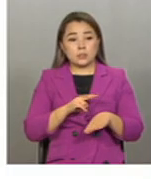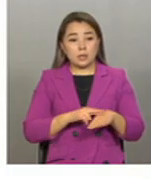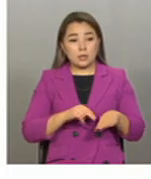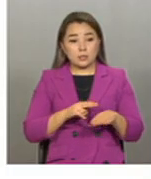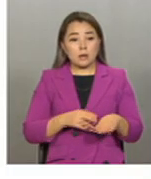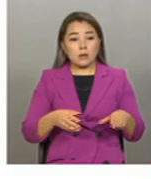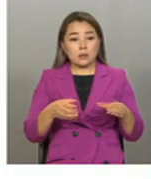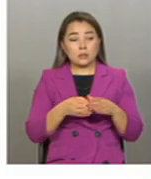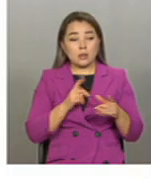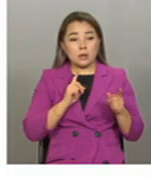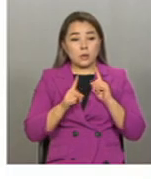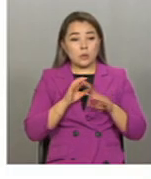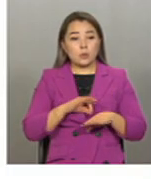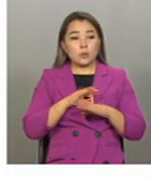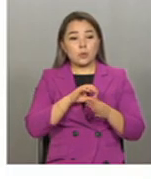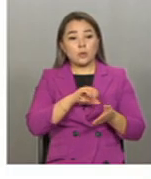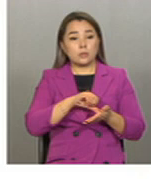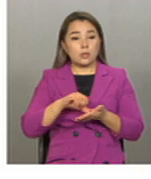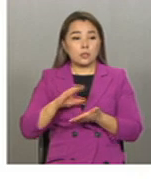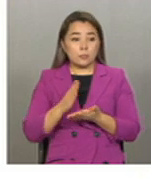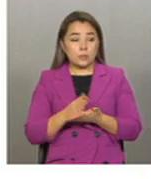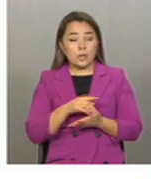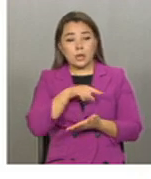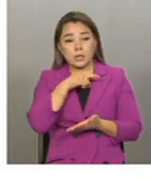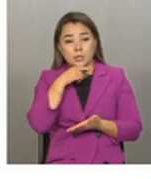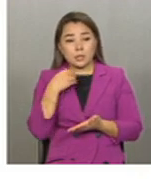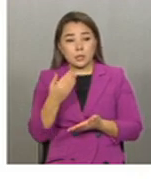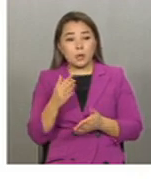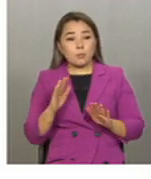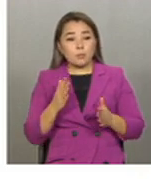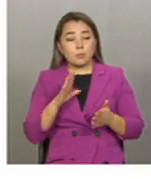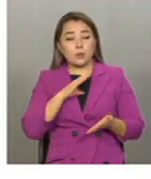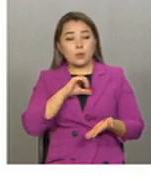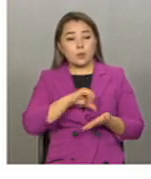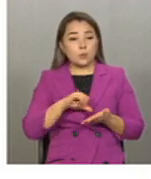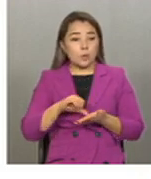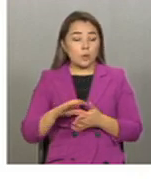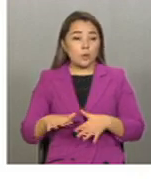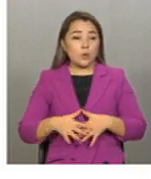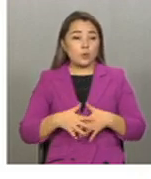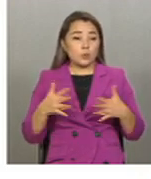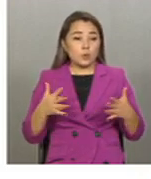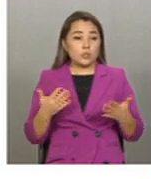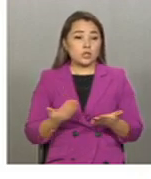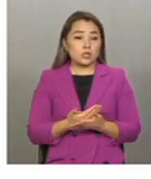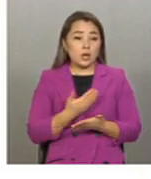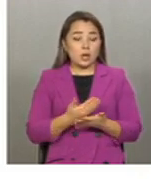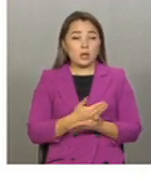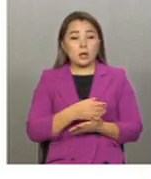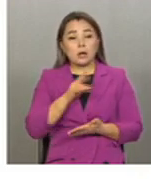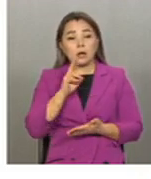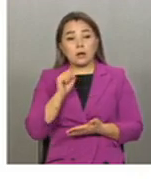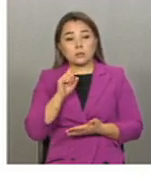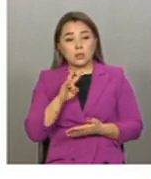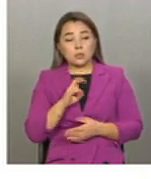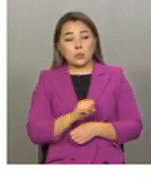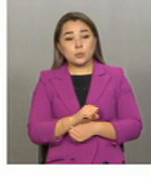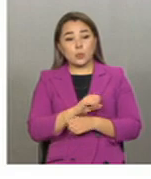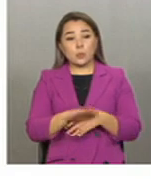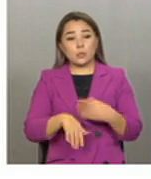кеңесін құрды. Ресейдегі болған бұл үлкен жаңалық, яғни қазан төңкерісі,